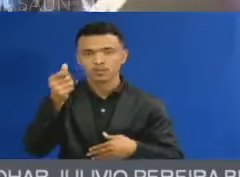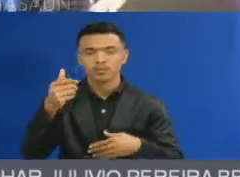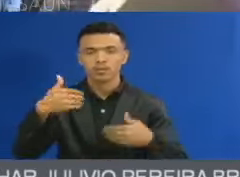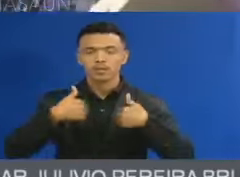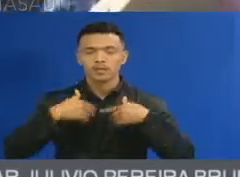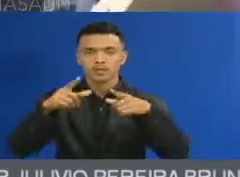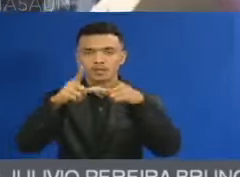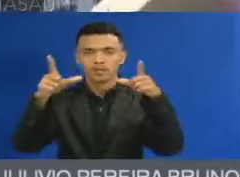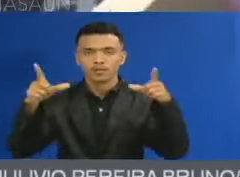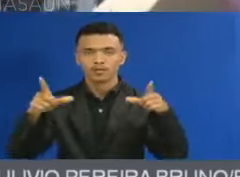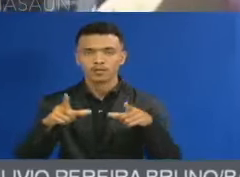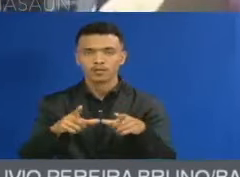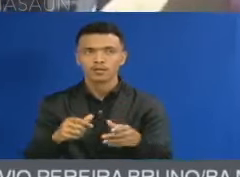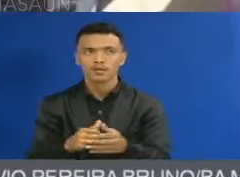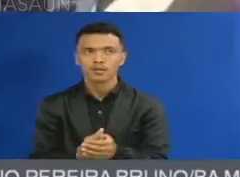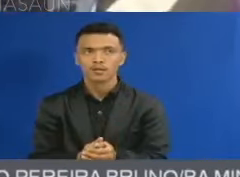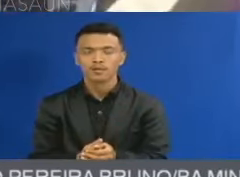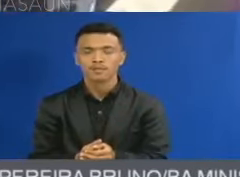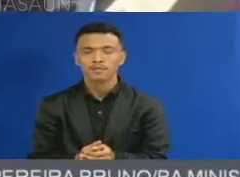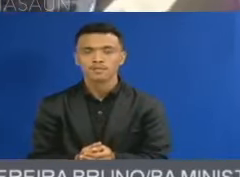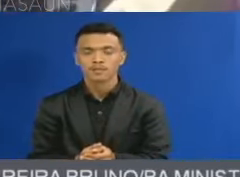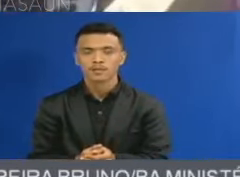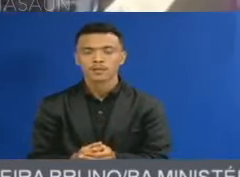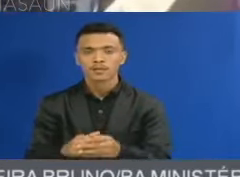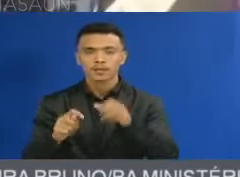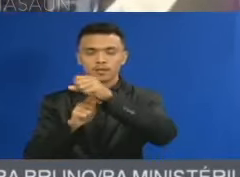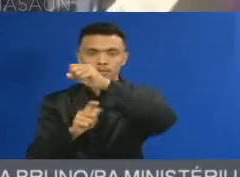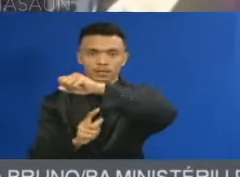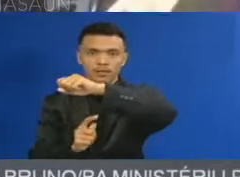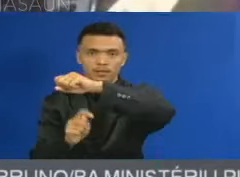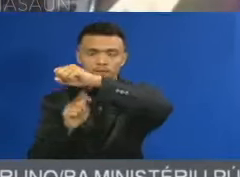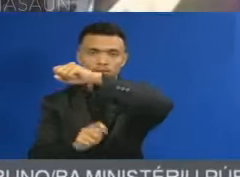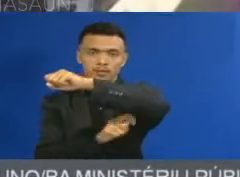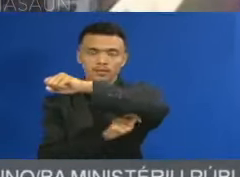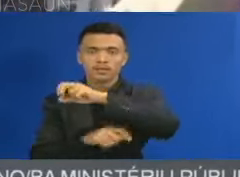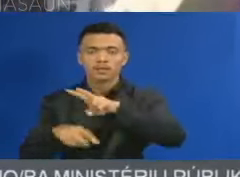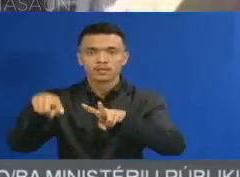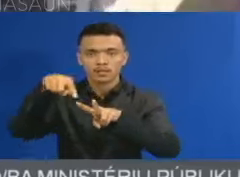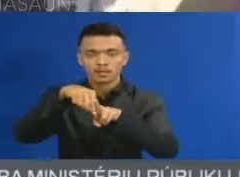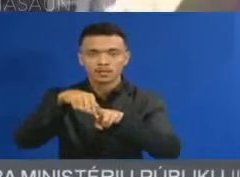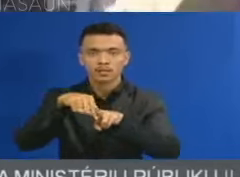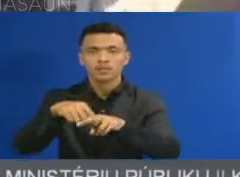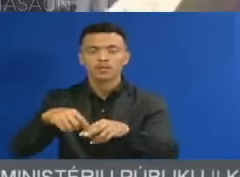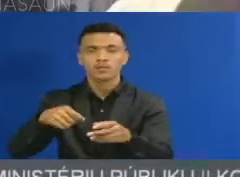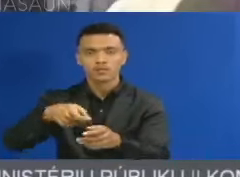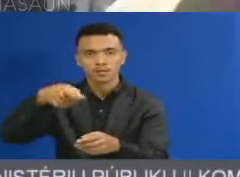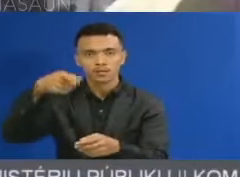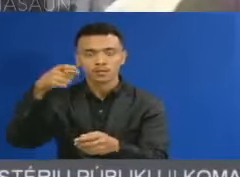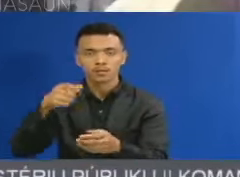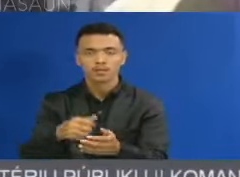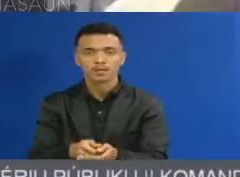Anduni matebiang ne pasta, sinelus, sabi tira, ho kail, iha el